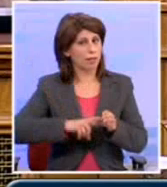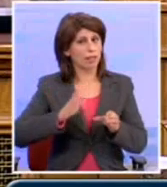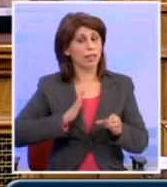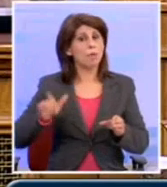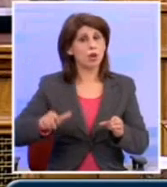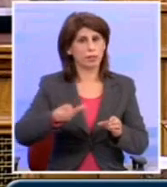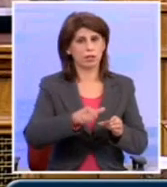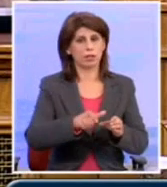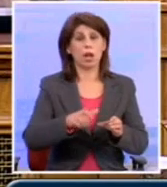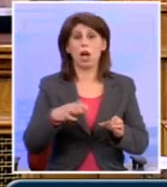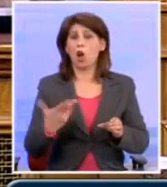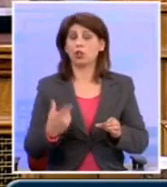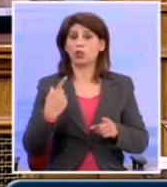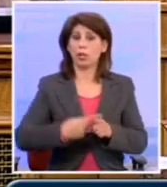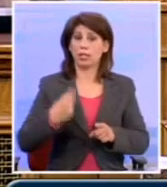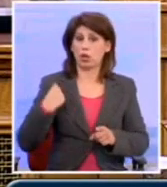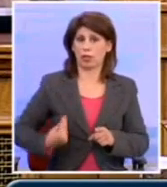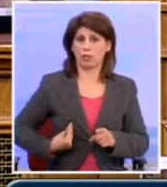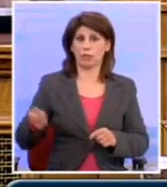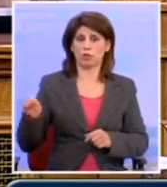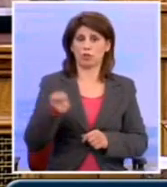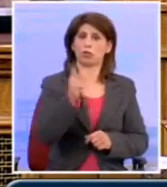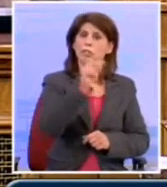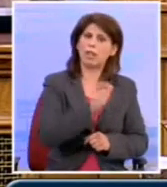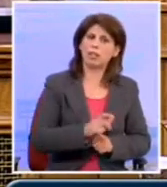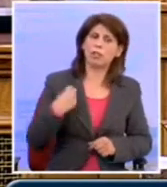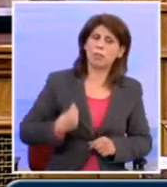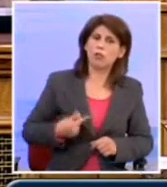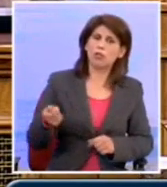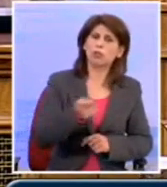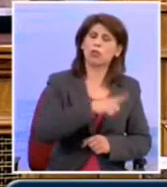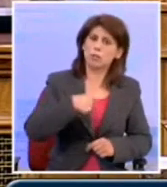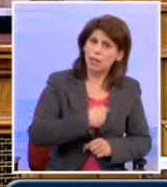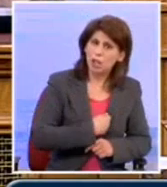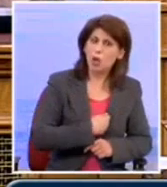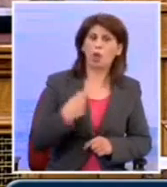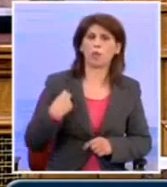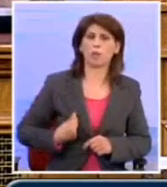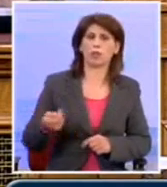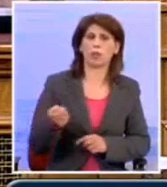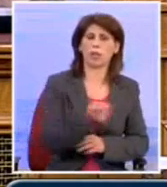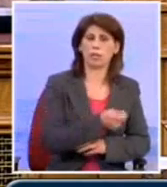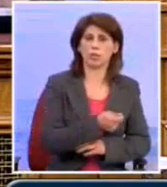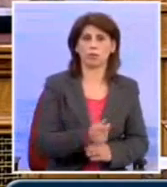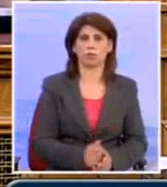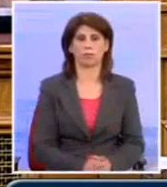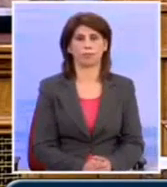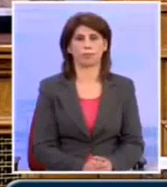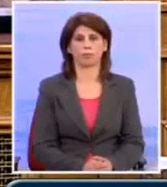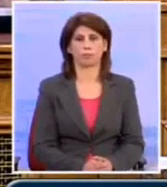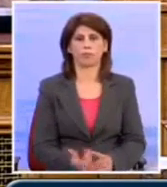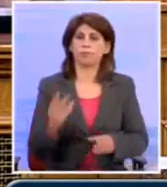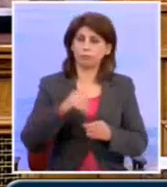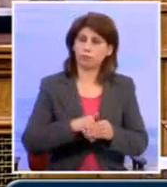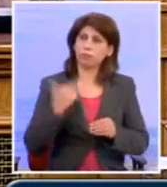μας ότι το ελληνικό δημόσιο χρέος, το ιταλικό δημόσιο χρέος, το ισπανικό, Αν το συμπεριλάβεις και